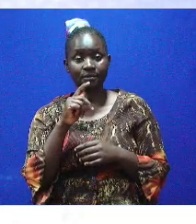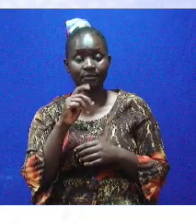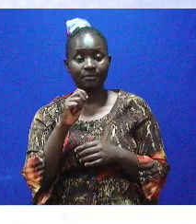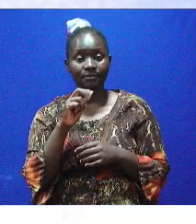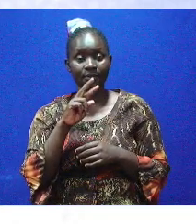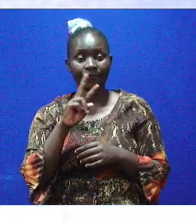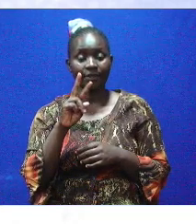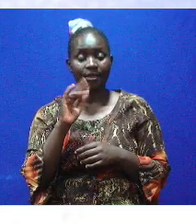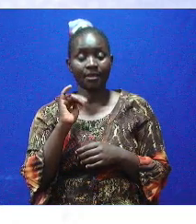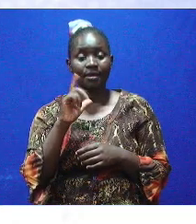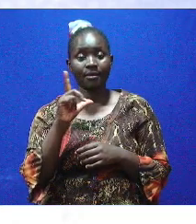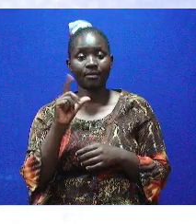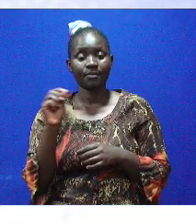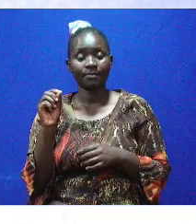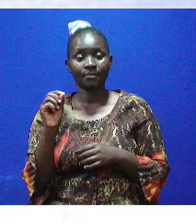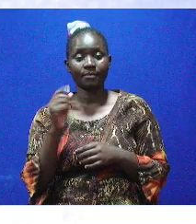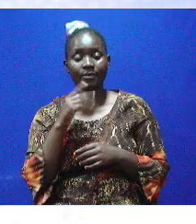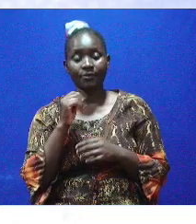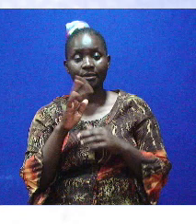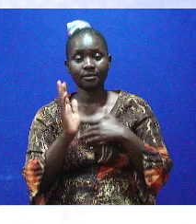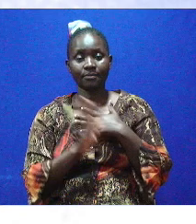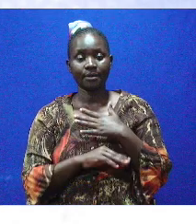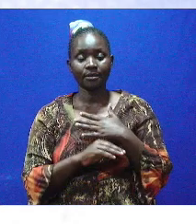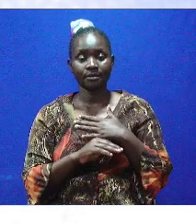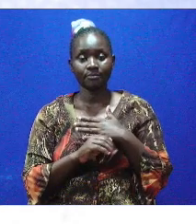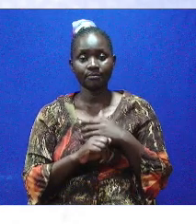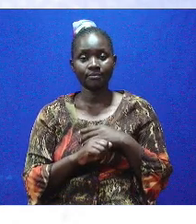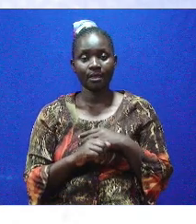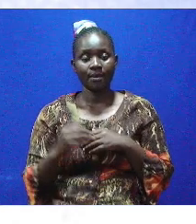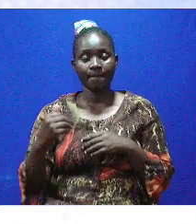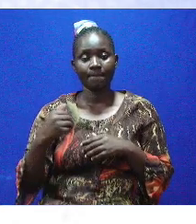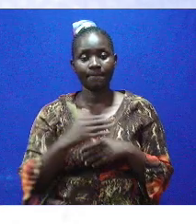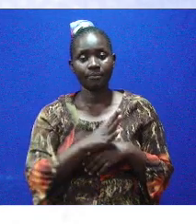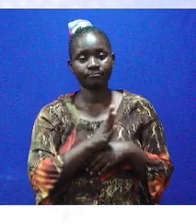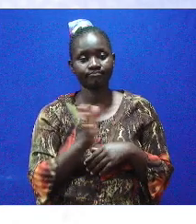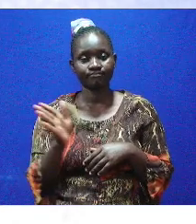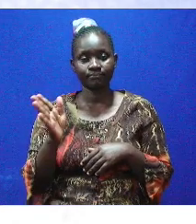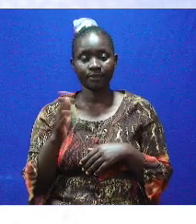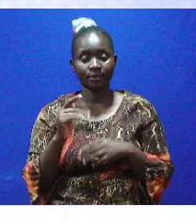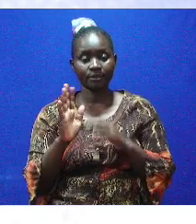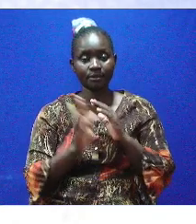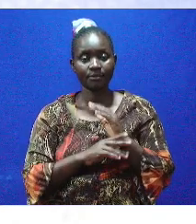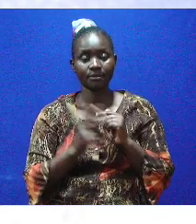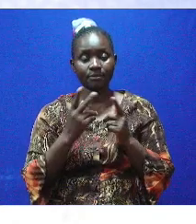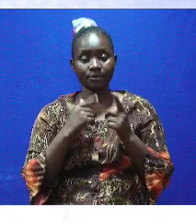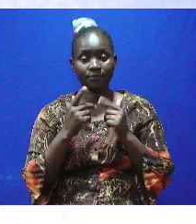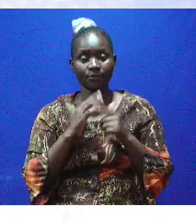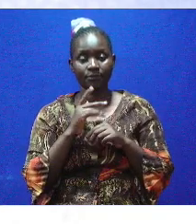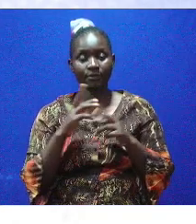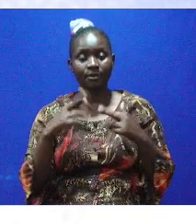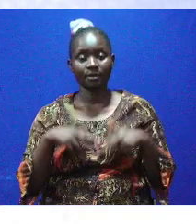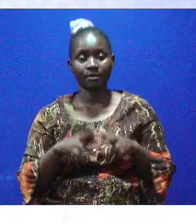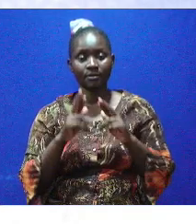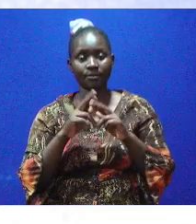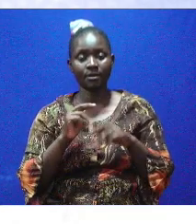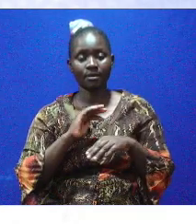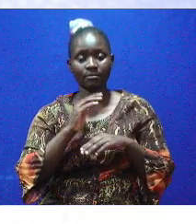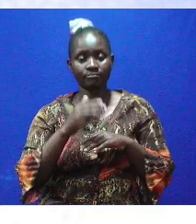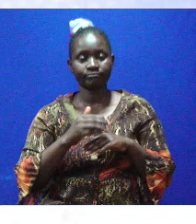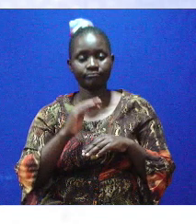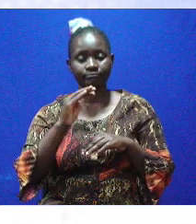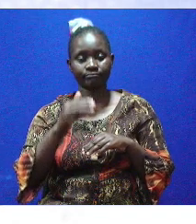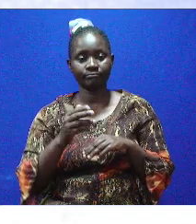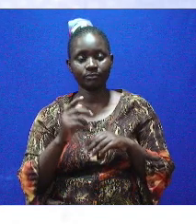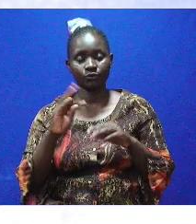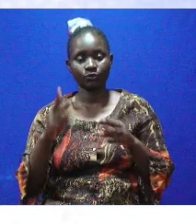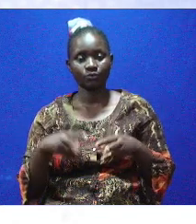virumuna nseme ya roka ni kobembe ane nseme ya konambaya. Na kwa niya serekali na wiko nseme li tenita mangane chibara. Kuweka chibu wabia senseme yu